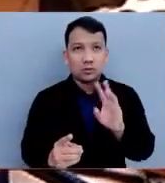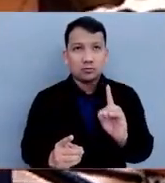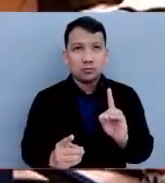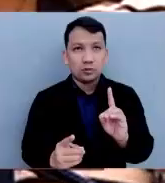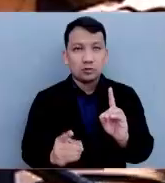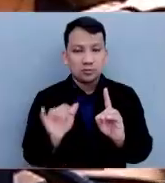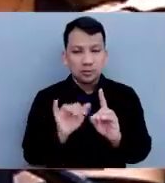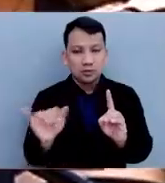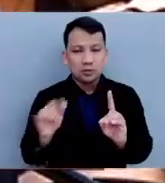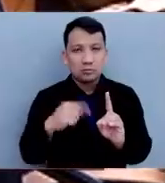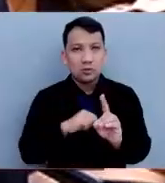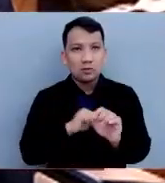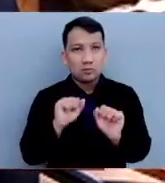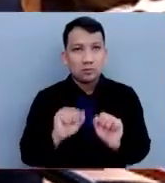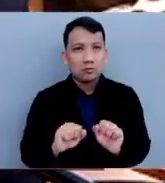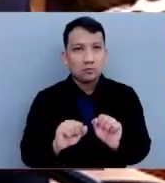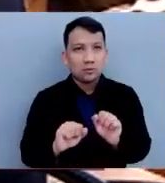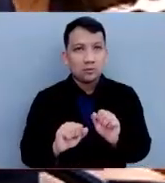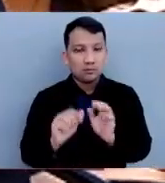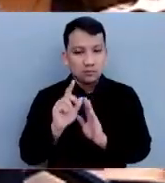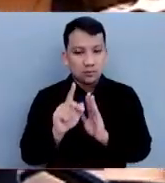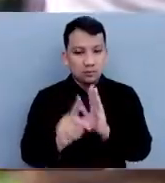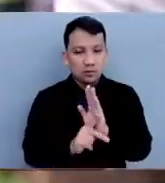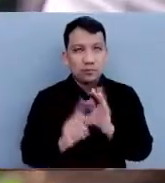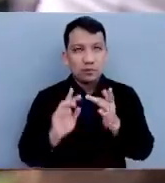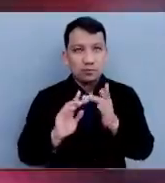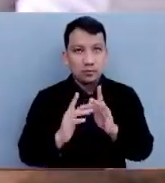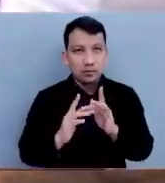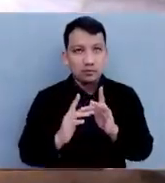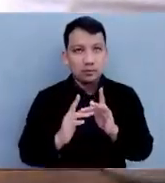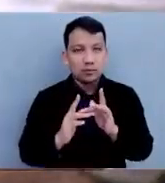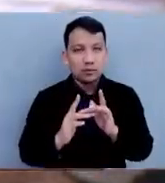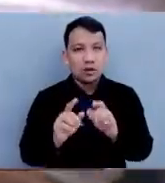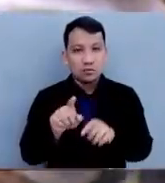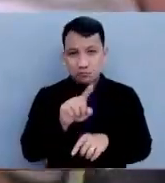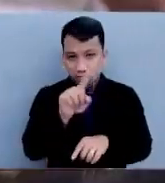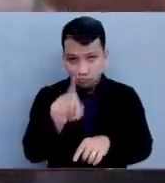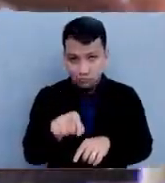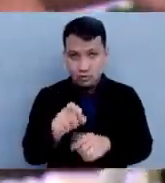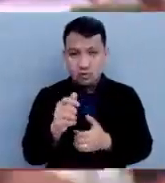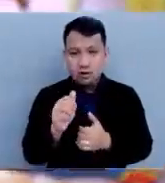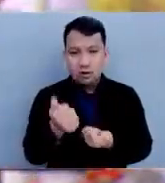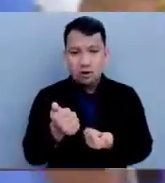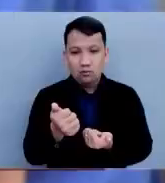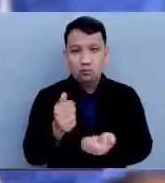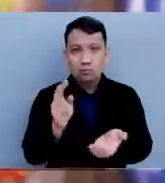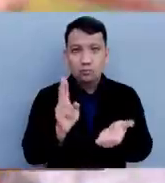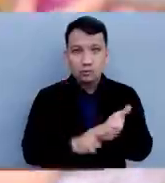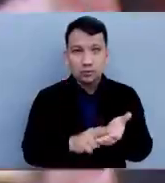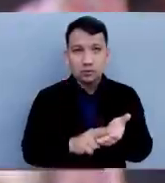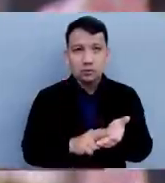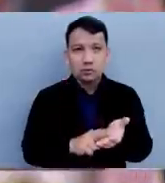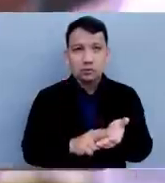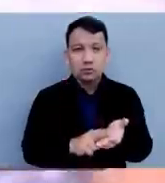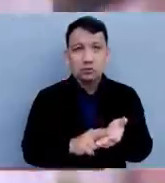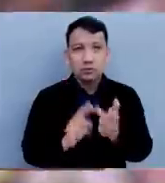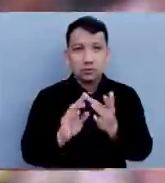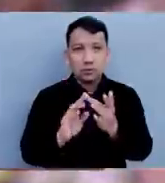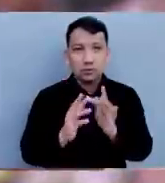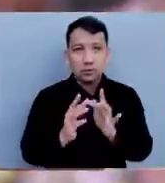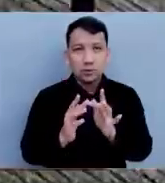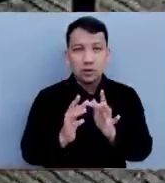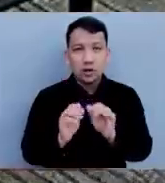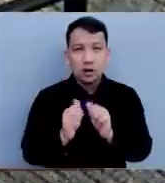din ang patakaran pagka online naman. Ang tanong, papaano pipirma ang senior kapag online ang